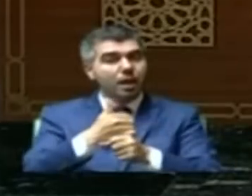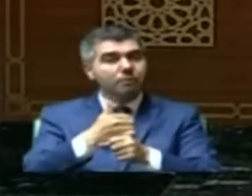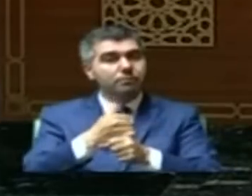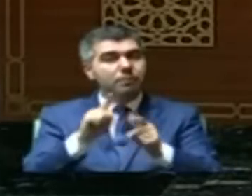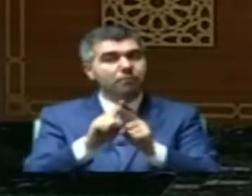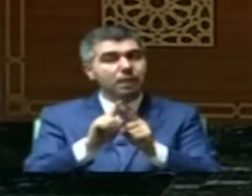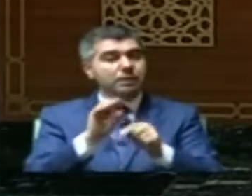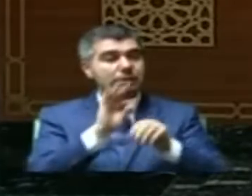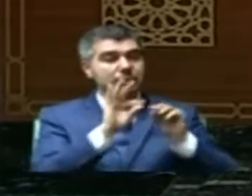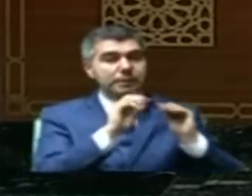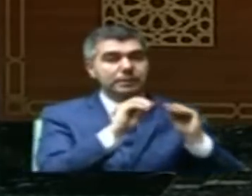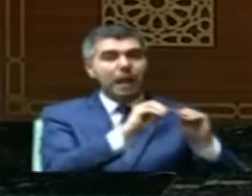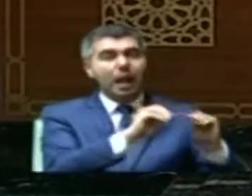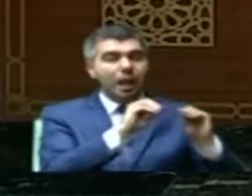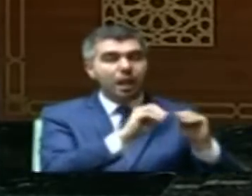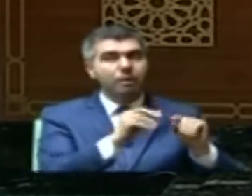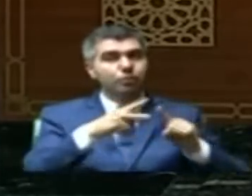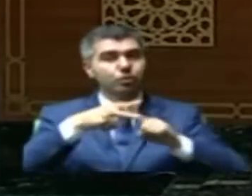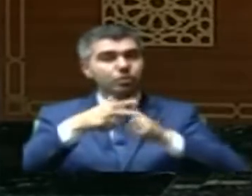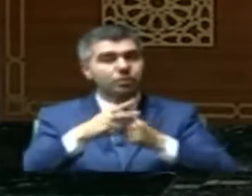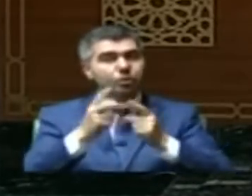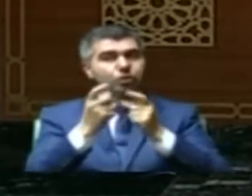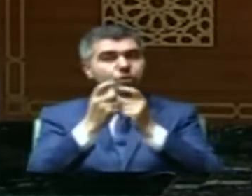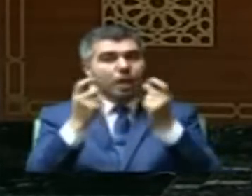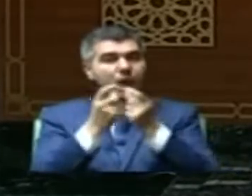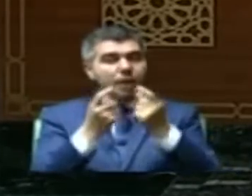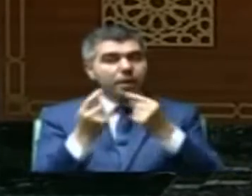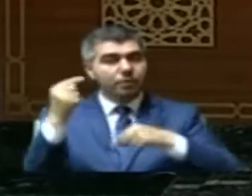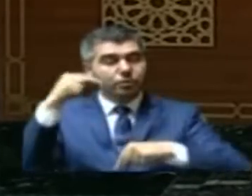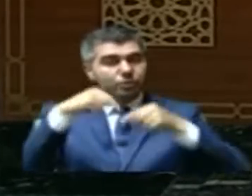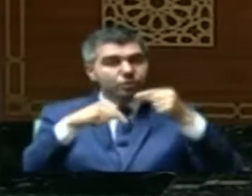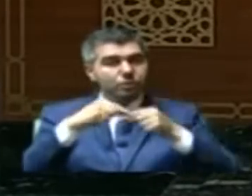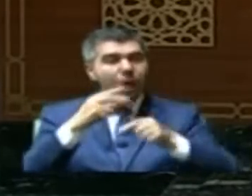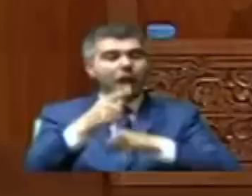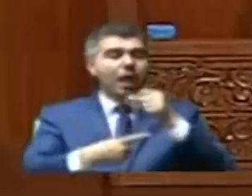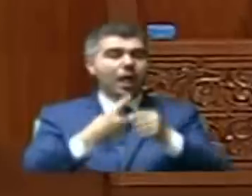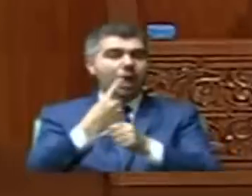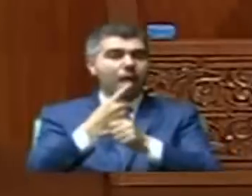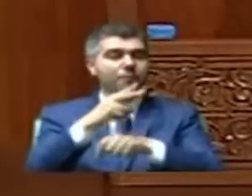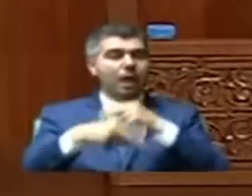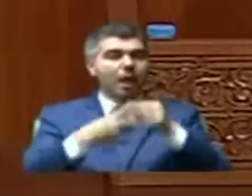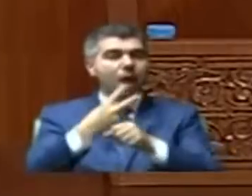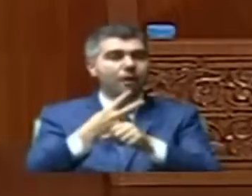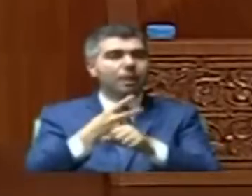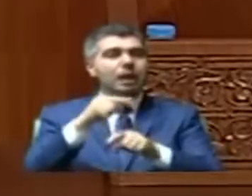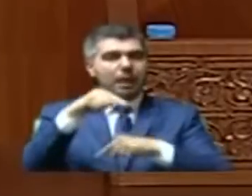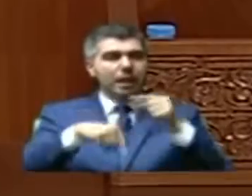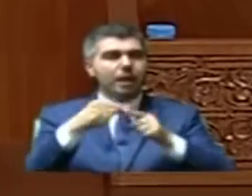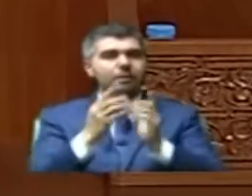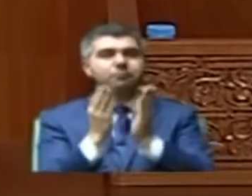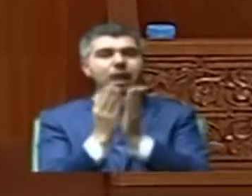الشركات والمصانع اللي غادي تجي الاستثمار بعد سنه او سنتين كتكون الافواج الاولى كتبدا